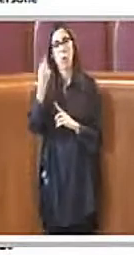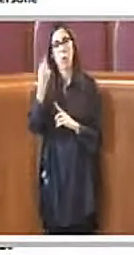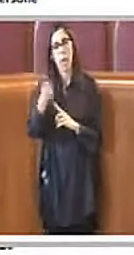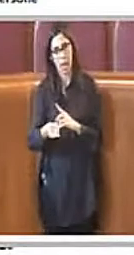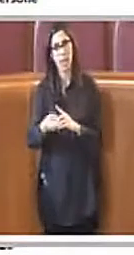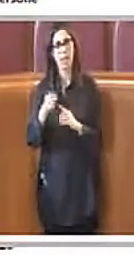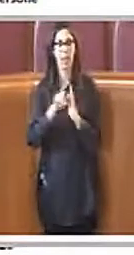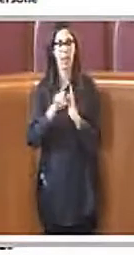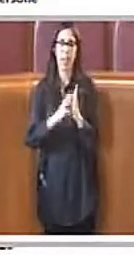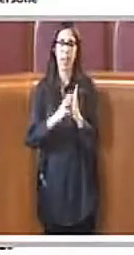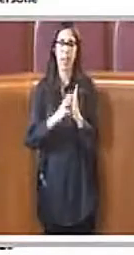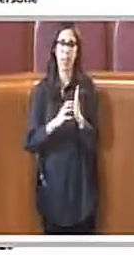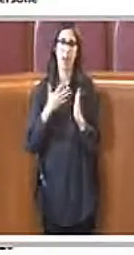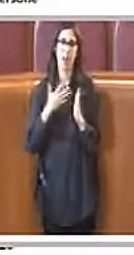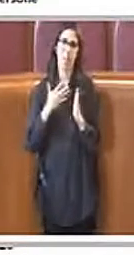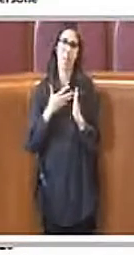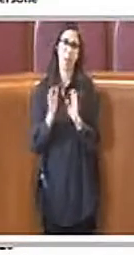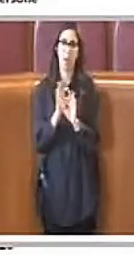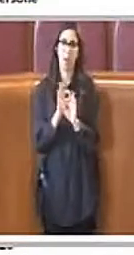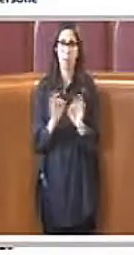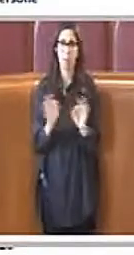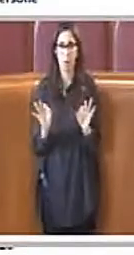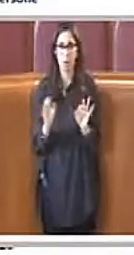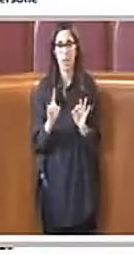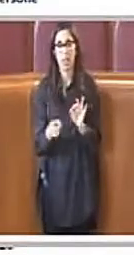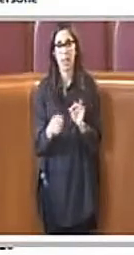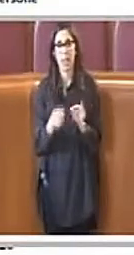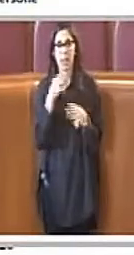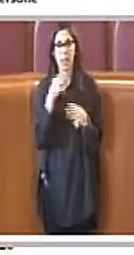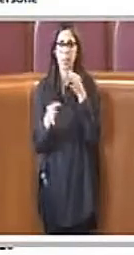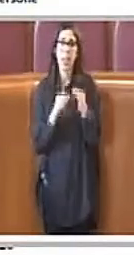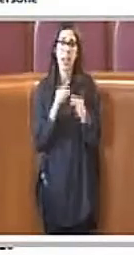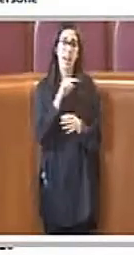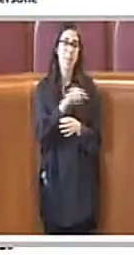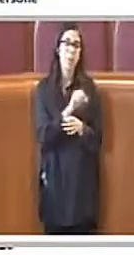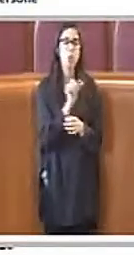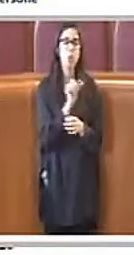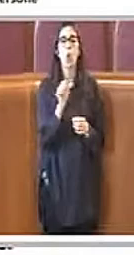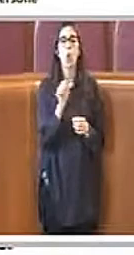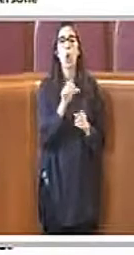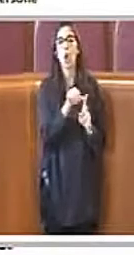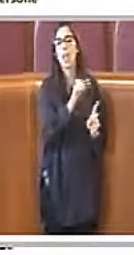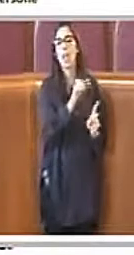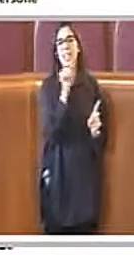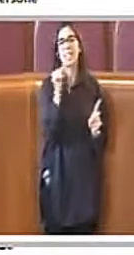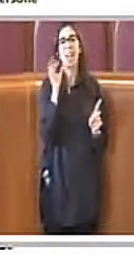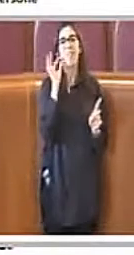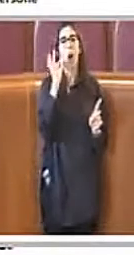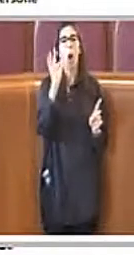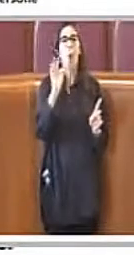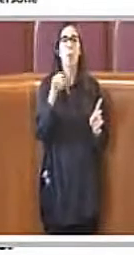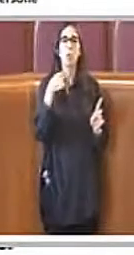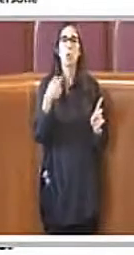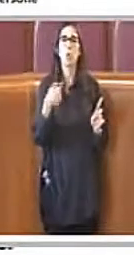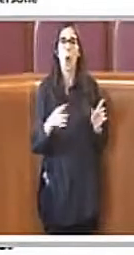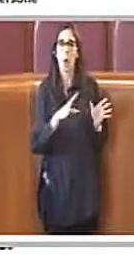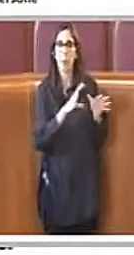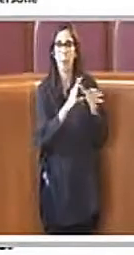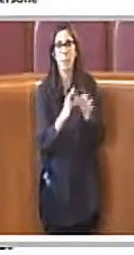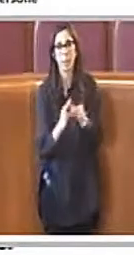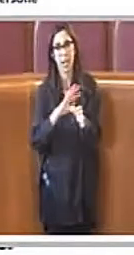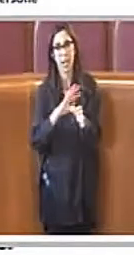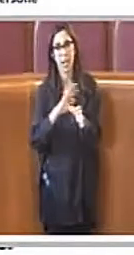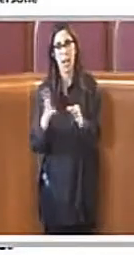Questa, diciamo, è solo preliminare per poter raccordare al meglio quella disciplina con